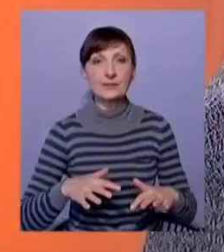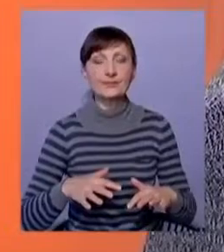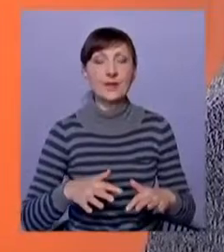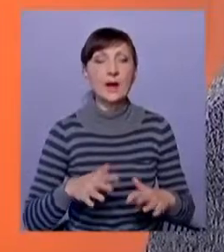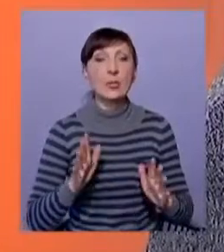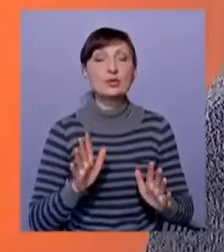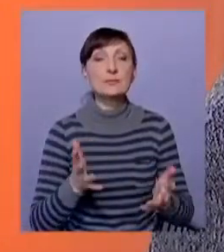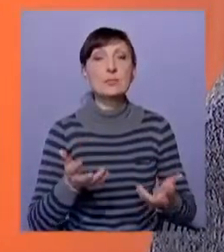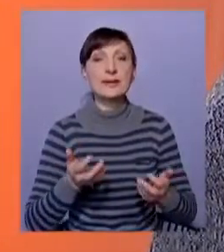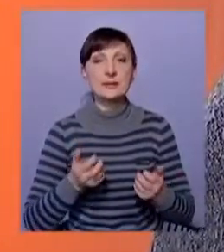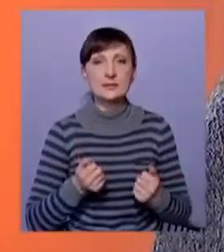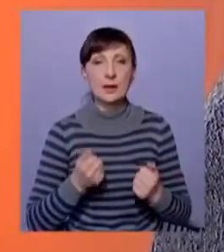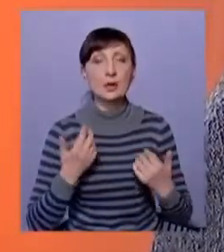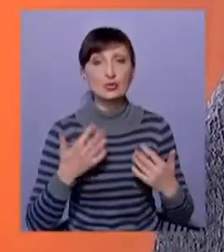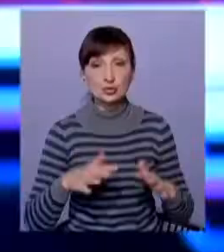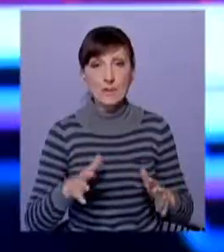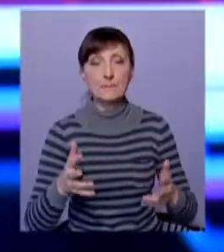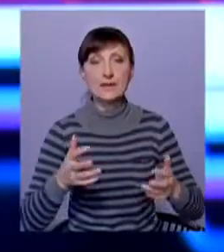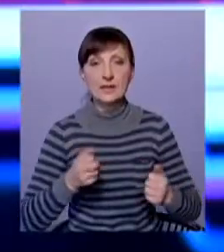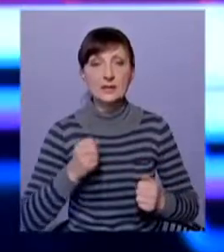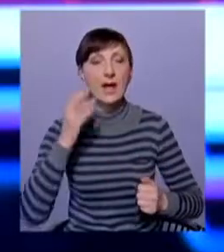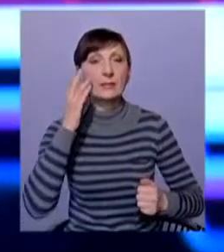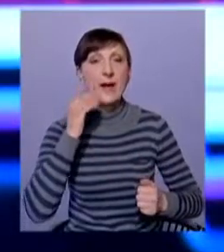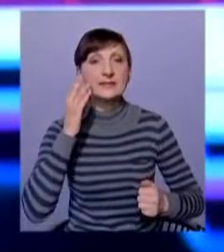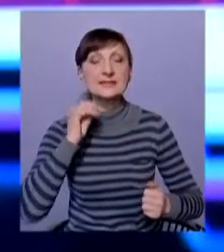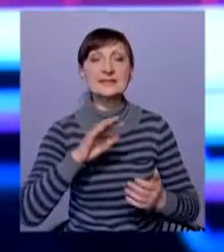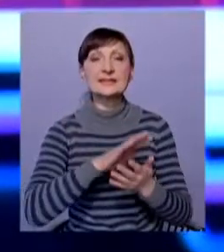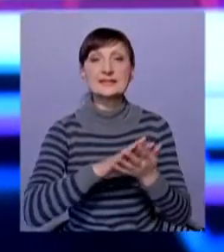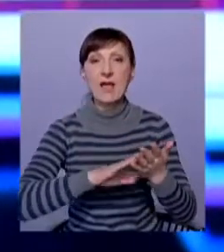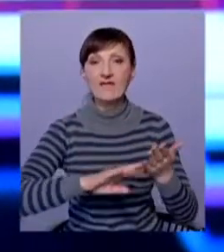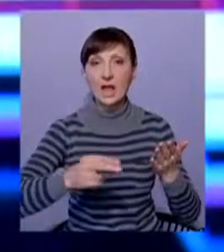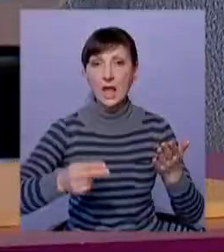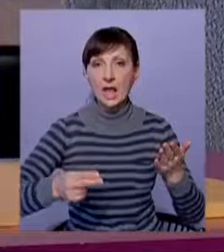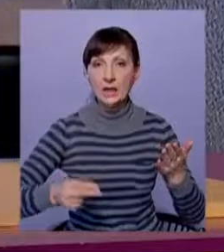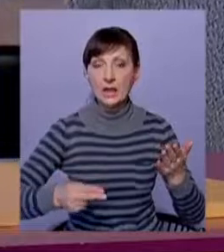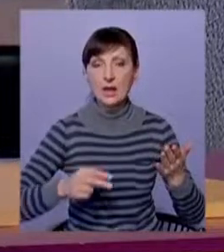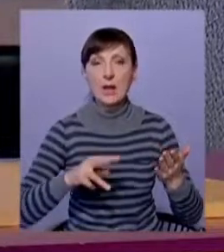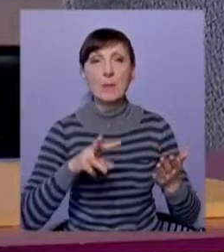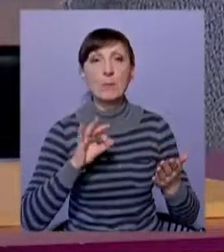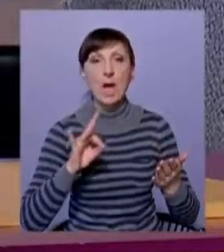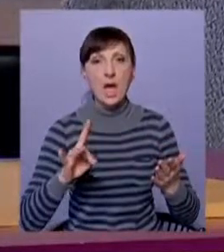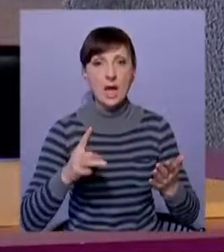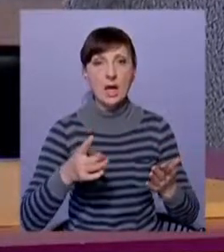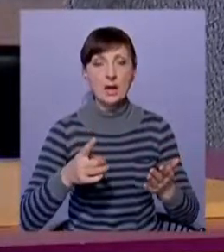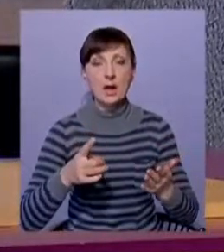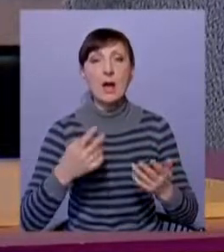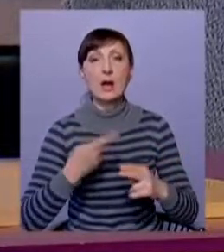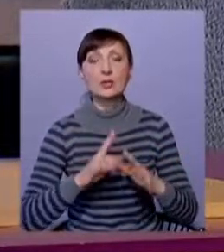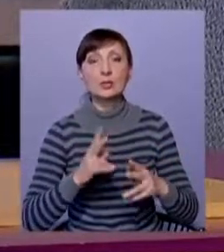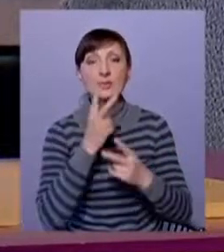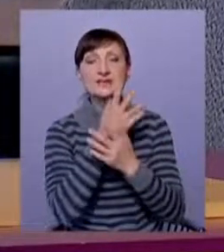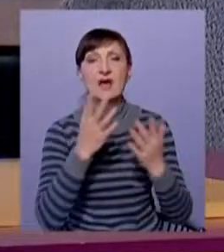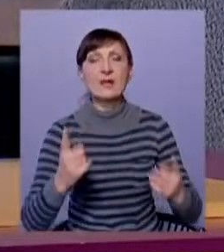будет принято и уже принято алматинское заявление мэров, которое будет представлено на